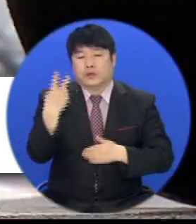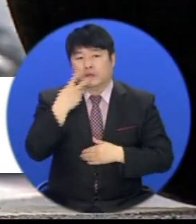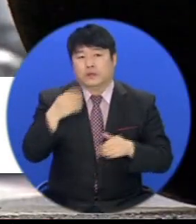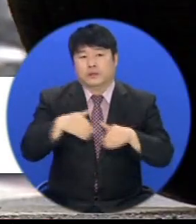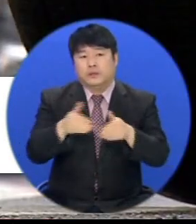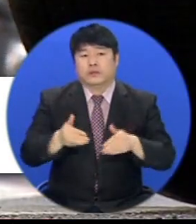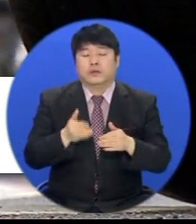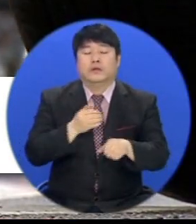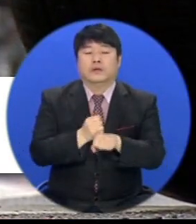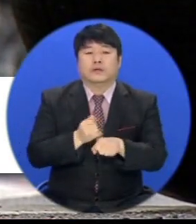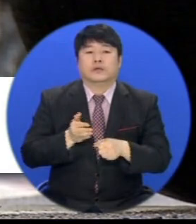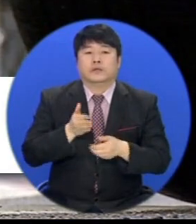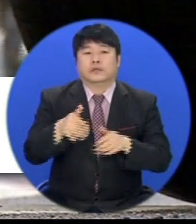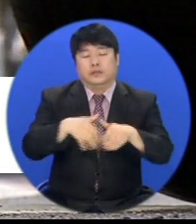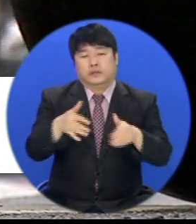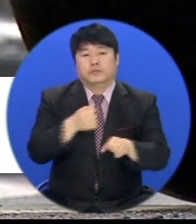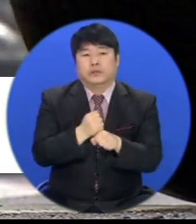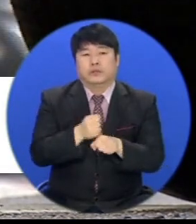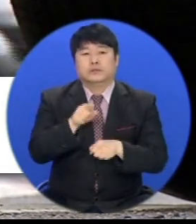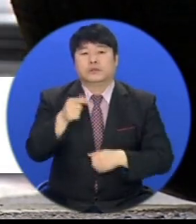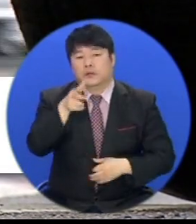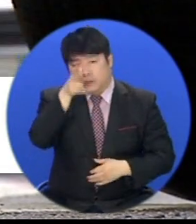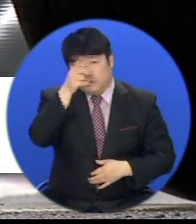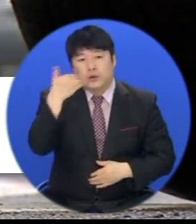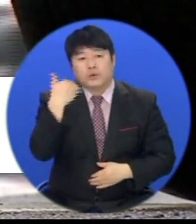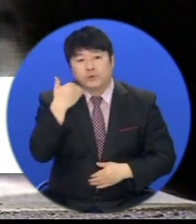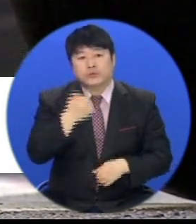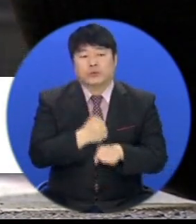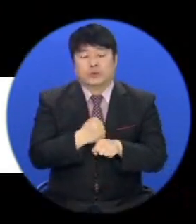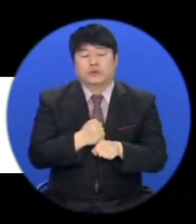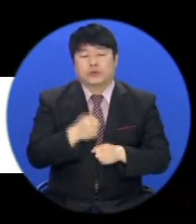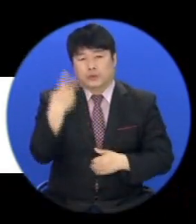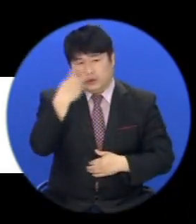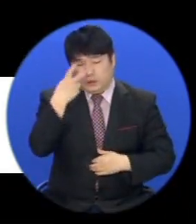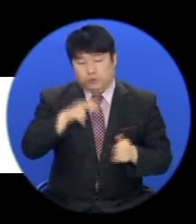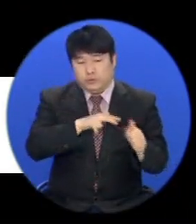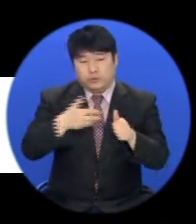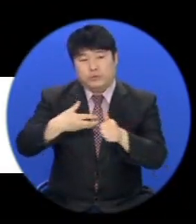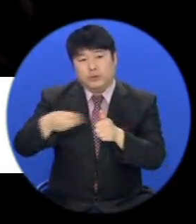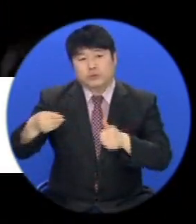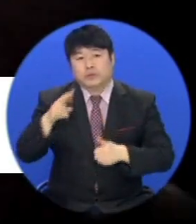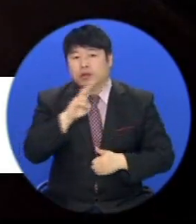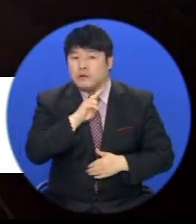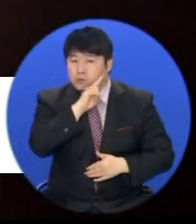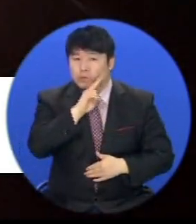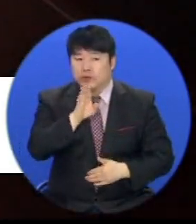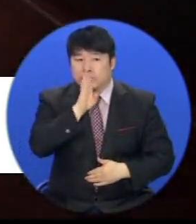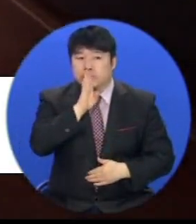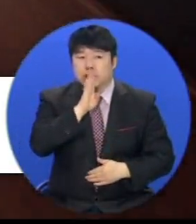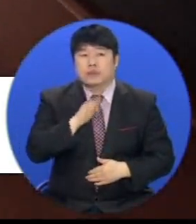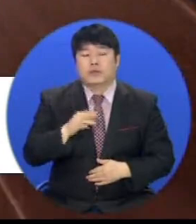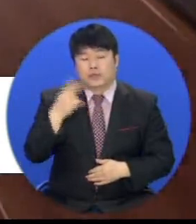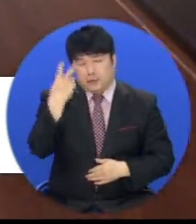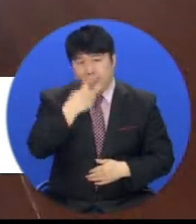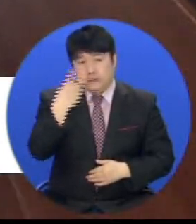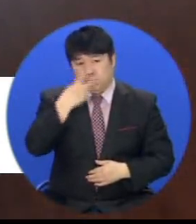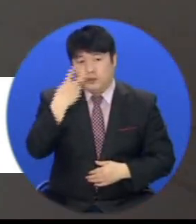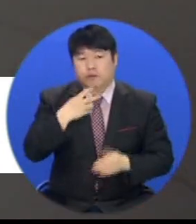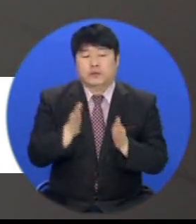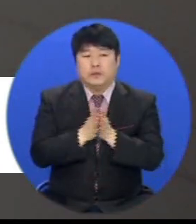전담팀을 꾸려 해당 경찰관이 누구인지 단속 정보 유출 의혹이 사실인지 의혹 규명에 나섰다고